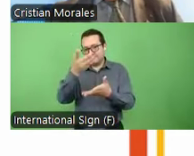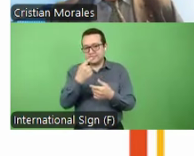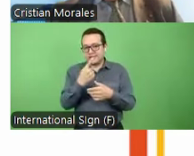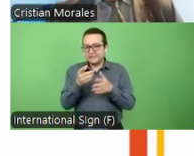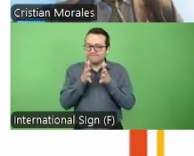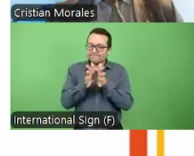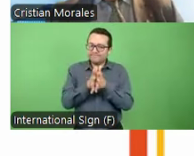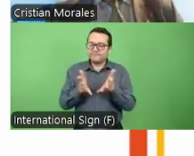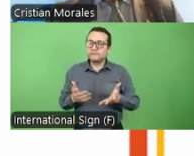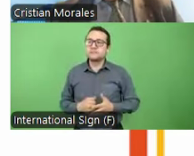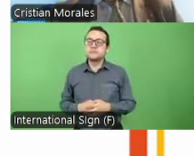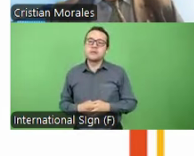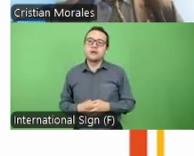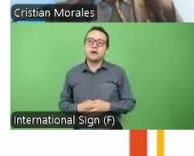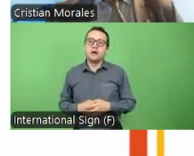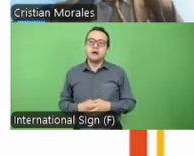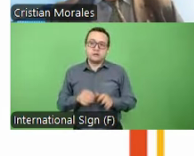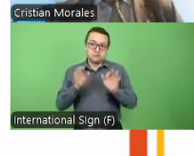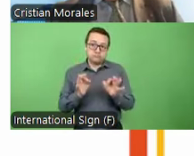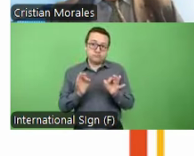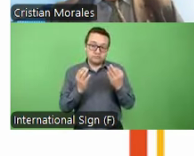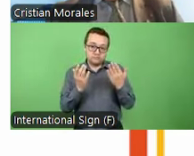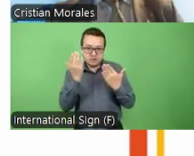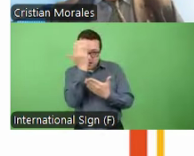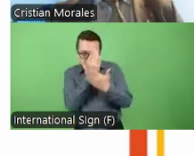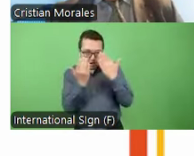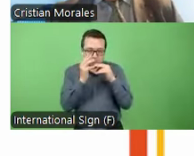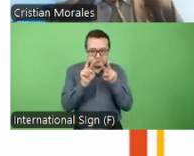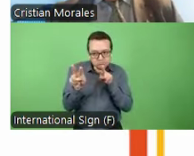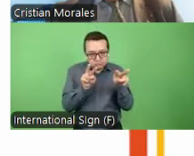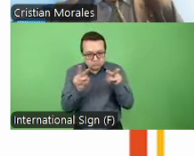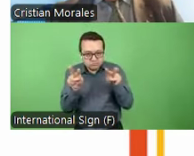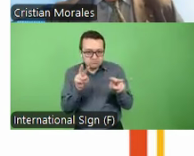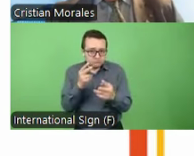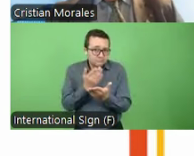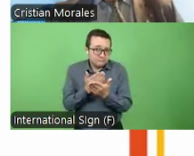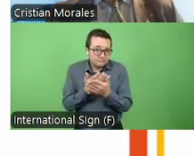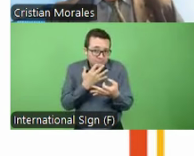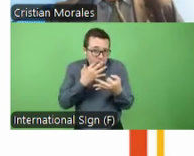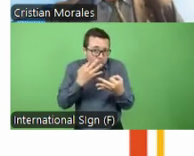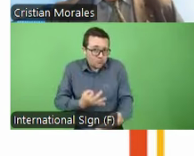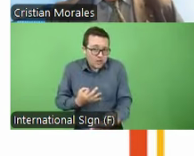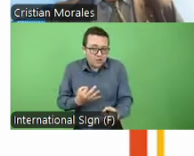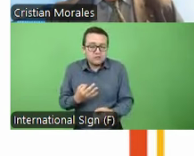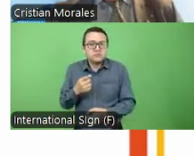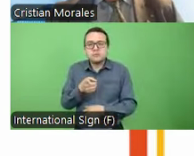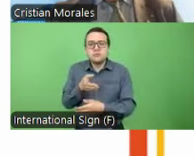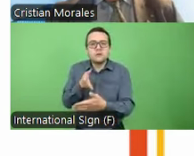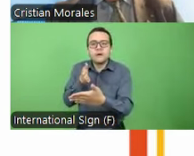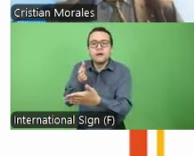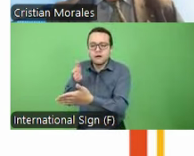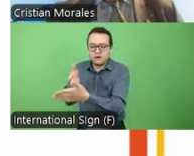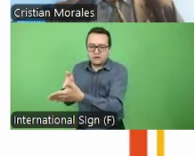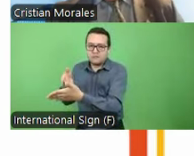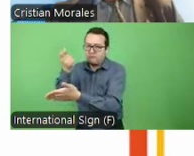no solo informations del importantes que nous análisis, sino devons también para inclure, poder non seulement intervenir au moment de sobre faire la les realidad. analyses, mais Es el aussi pour peso que faire tienen les las barreras interventions no sur le terrain. financieras.